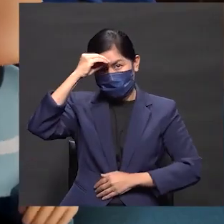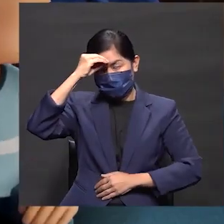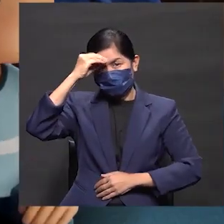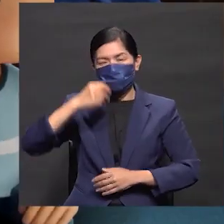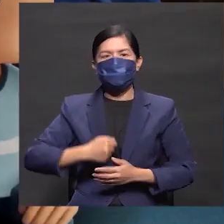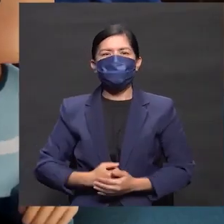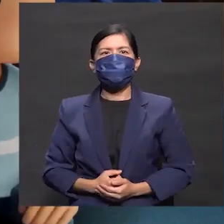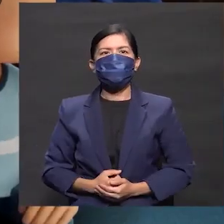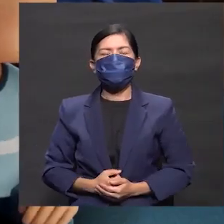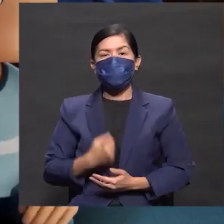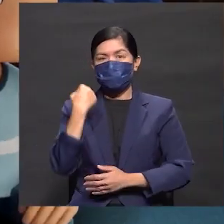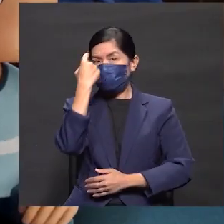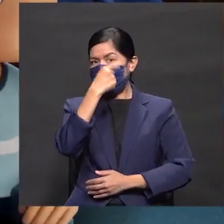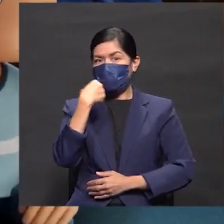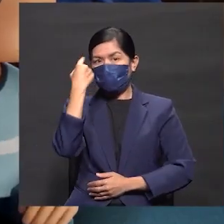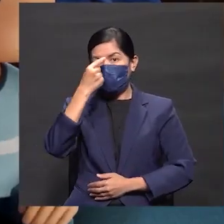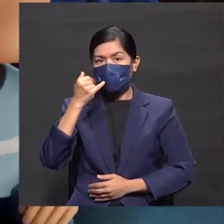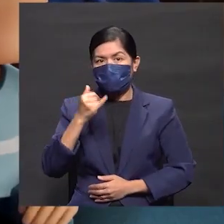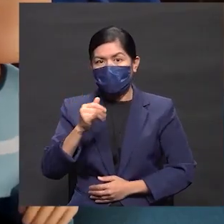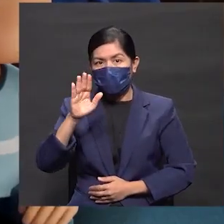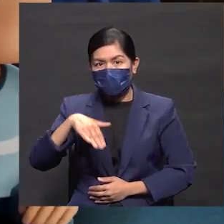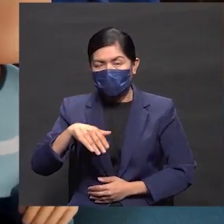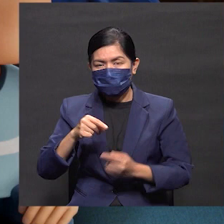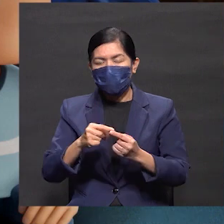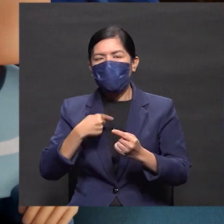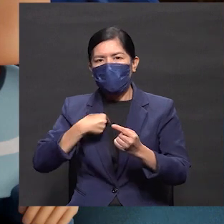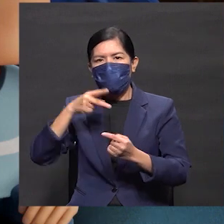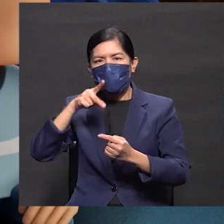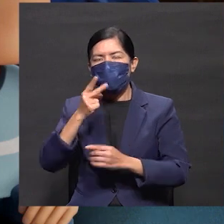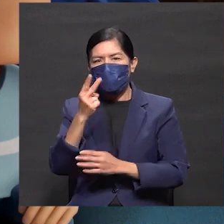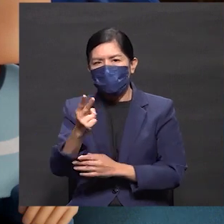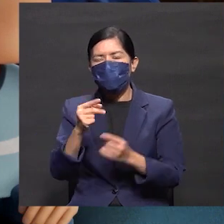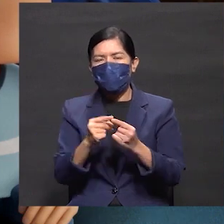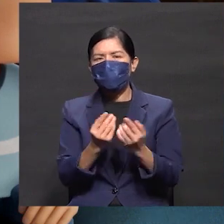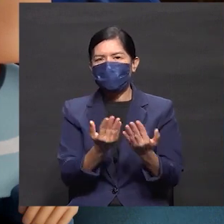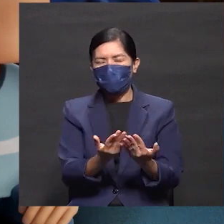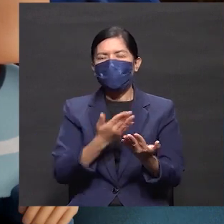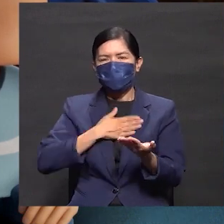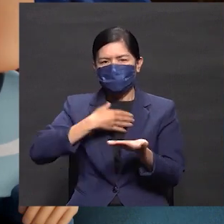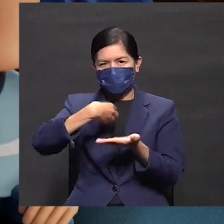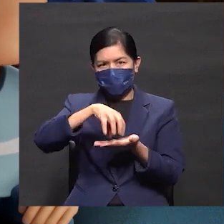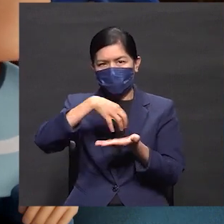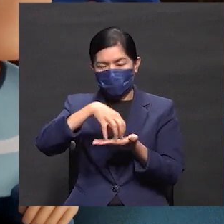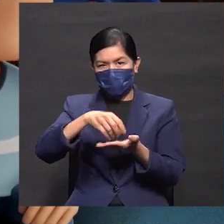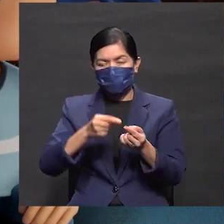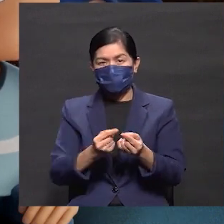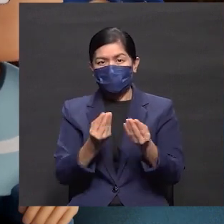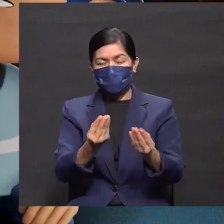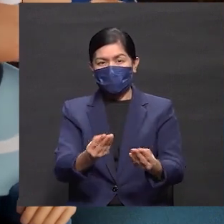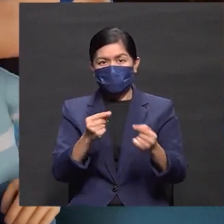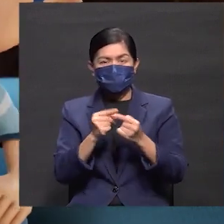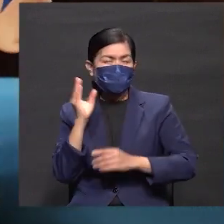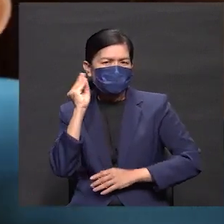หรออ ้าวนั่นใครมาล่ะเดี๋ยวกูไปดูก่อนนะแล้วจะกลับมาเล่าเรื่องสมเด็จพระนเรศวรมหาราช